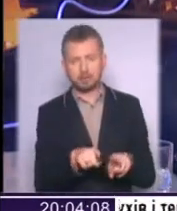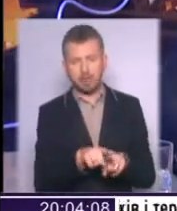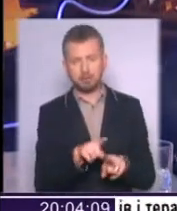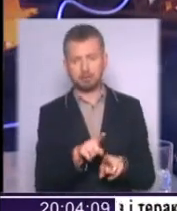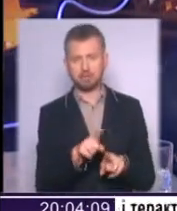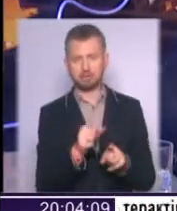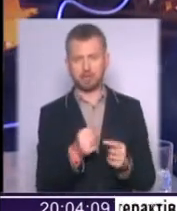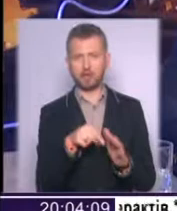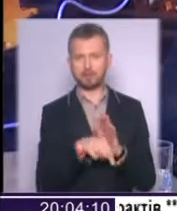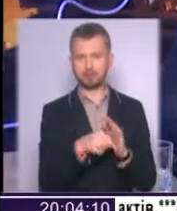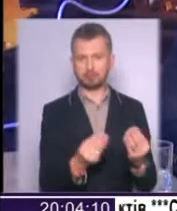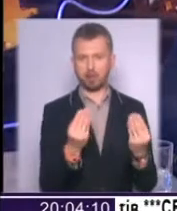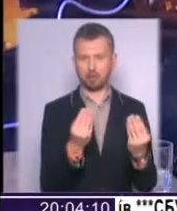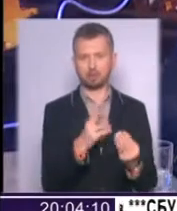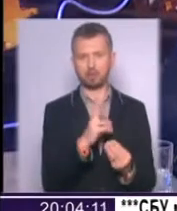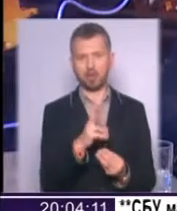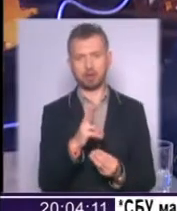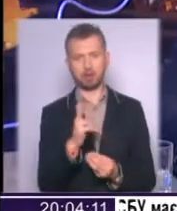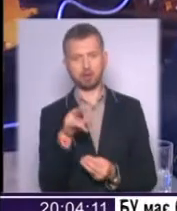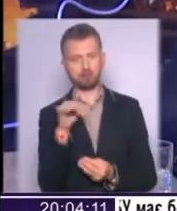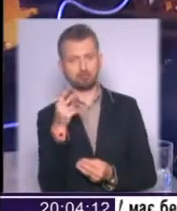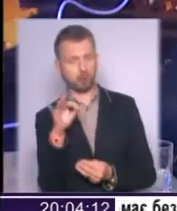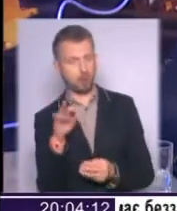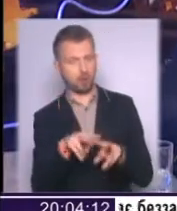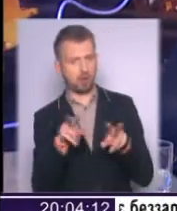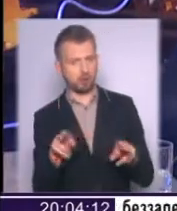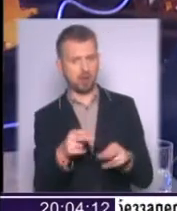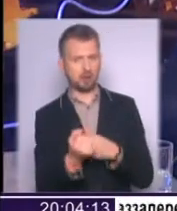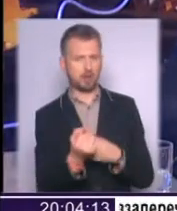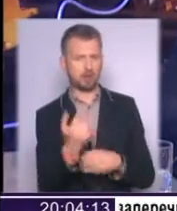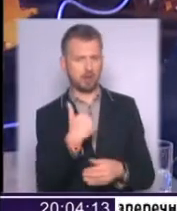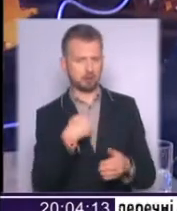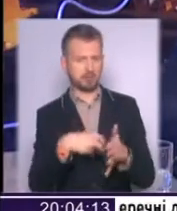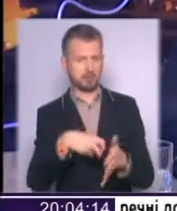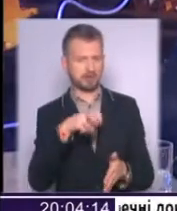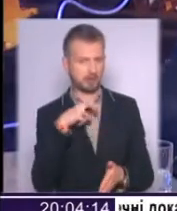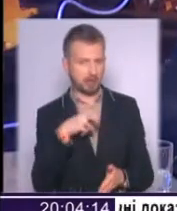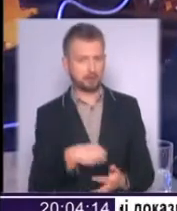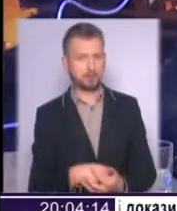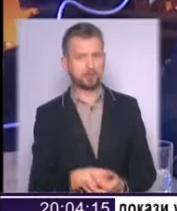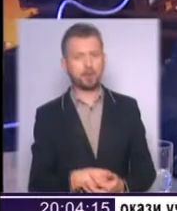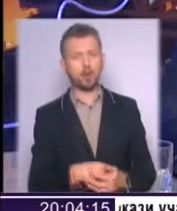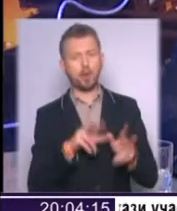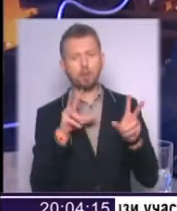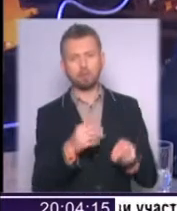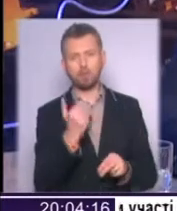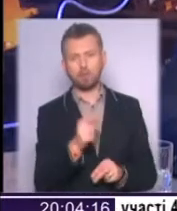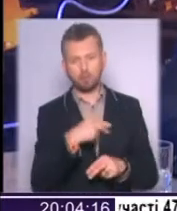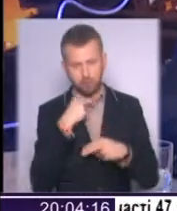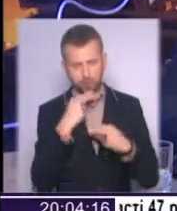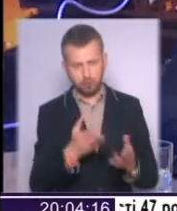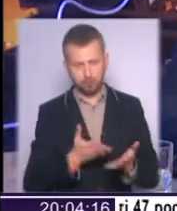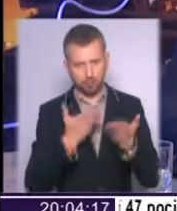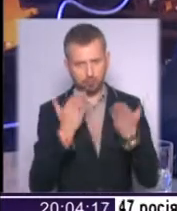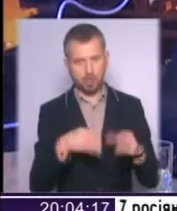і значенням, як Віталій Володимирович. Абсолютно. Тому надсилайте мені листа. Обіцяю вам, що уважно його